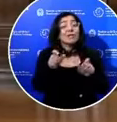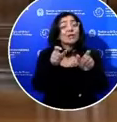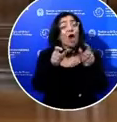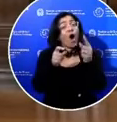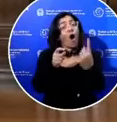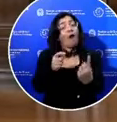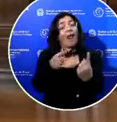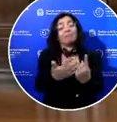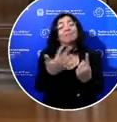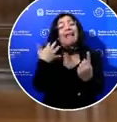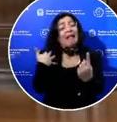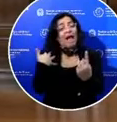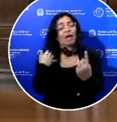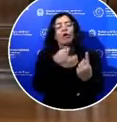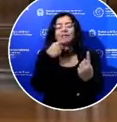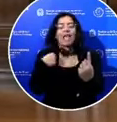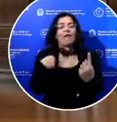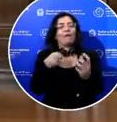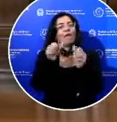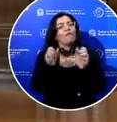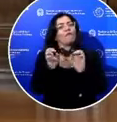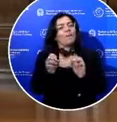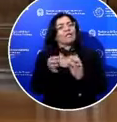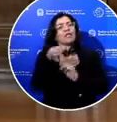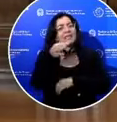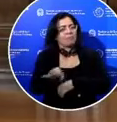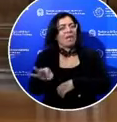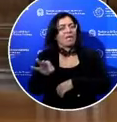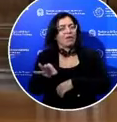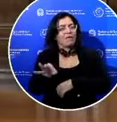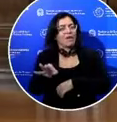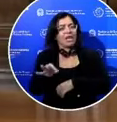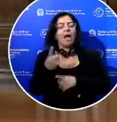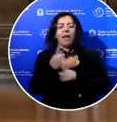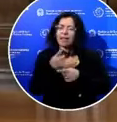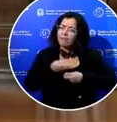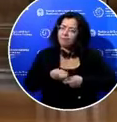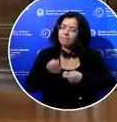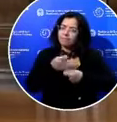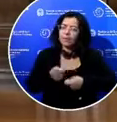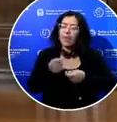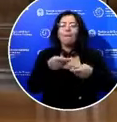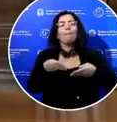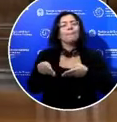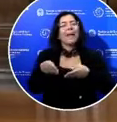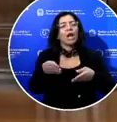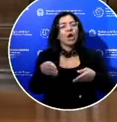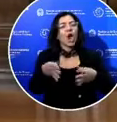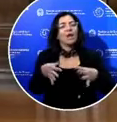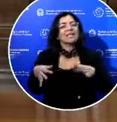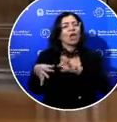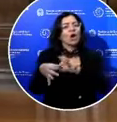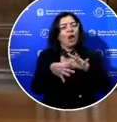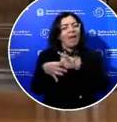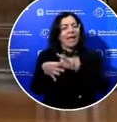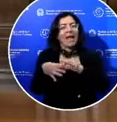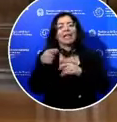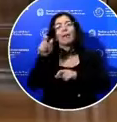una formazione specifica che va incoraggiata con percorsi congiunti tra